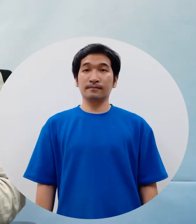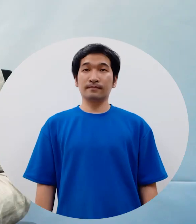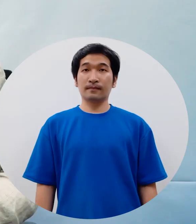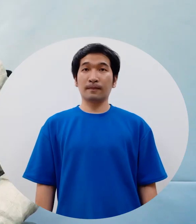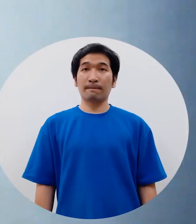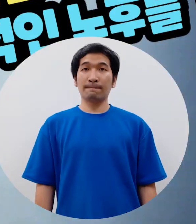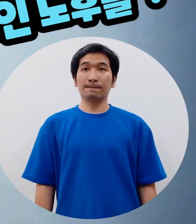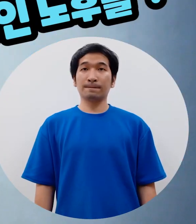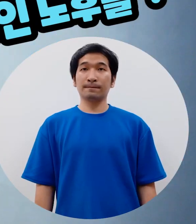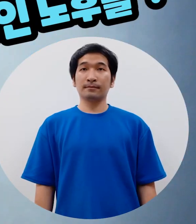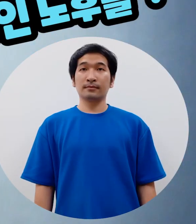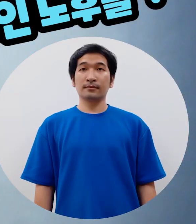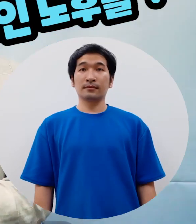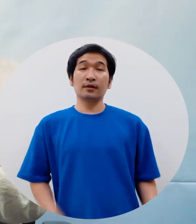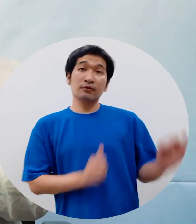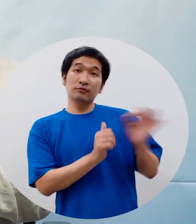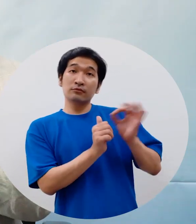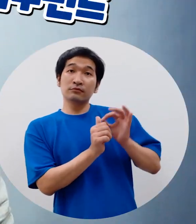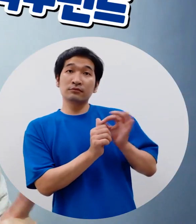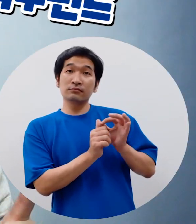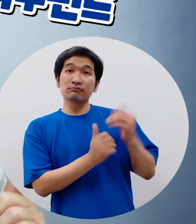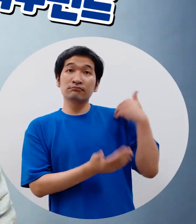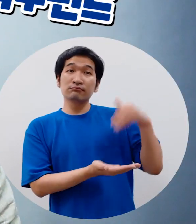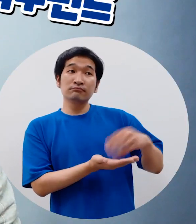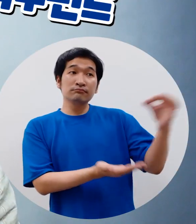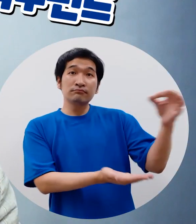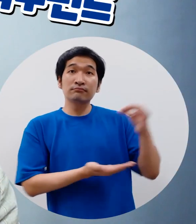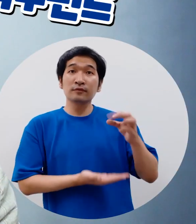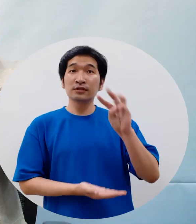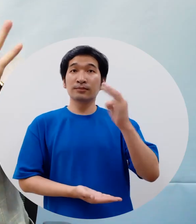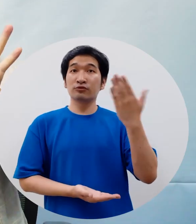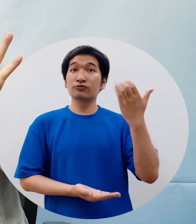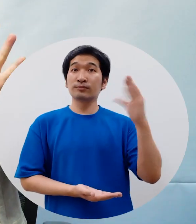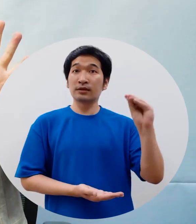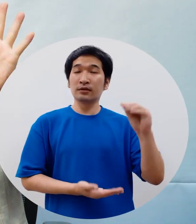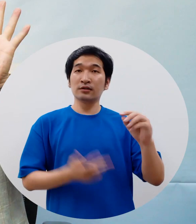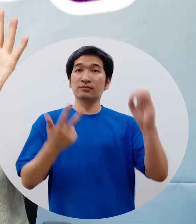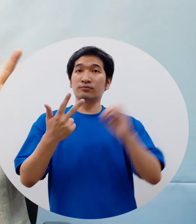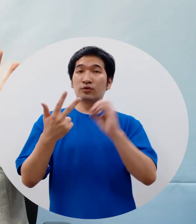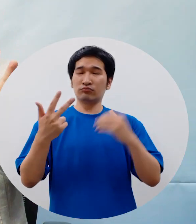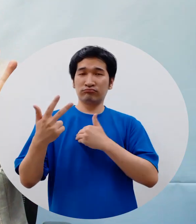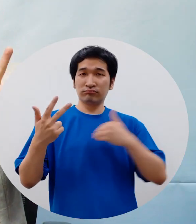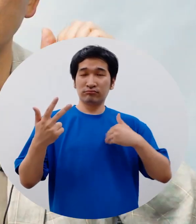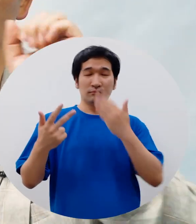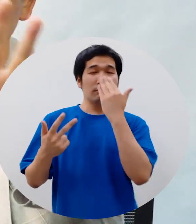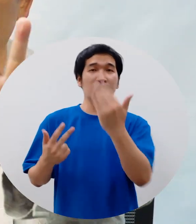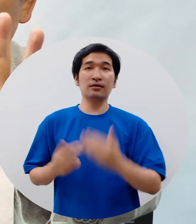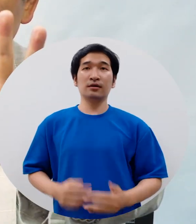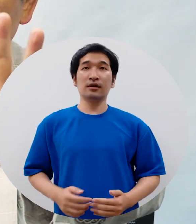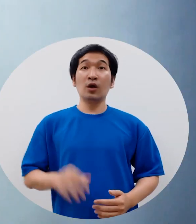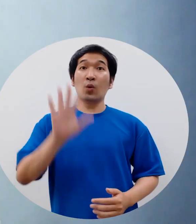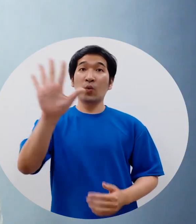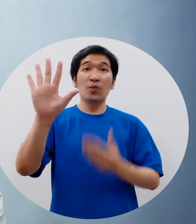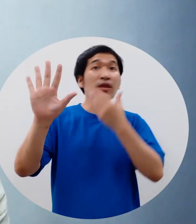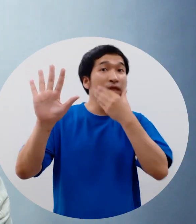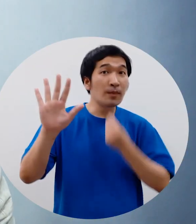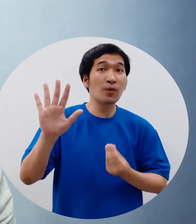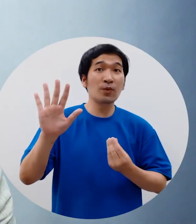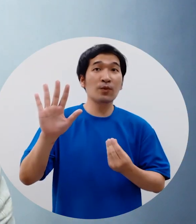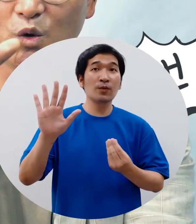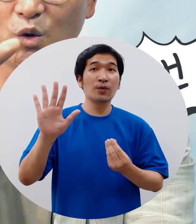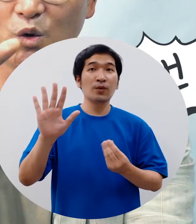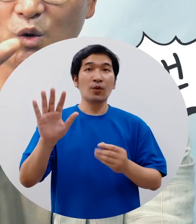연금을 돌려받으면 399만 원을 받는 7%는 충분히 가능합니다. 5가지의 행복을 기호 5번 888